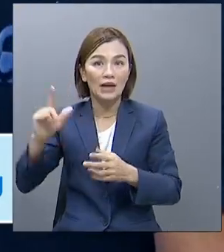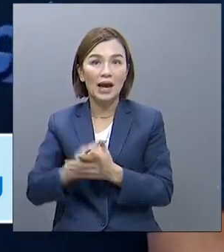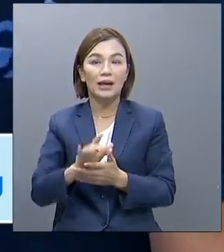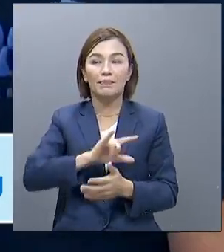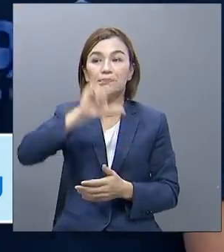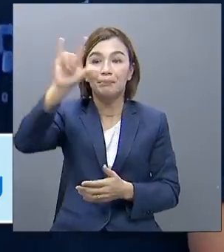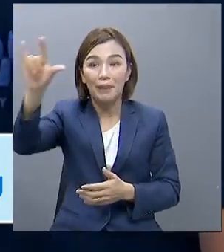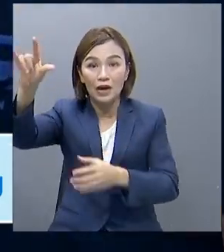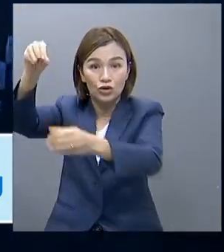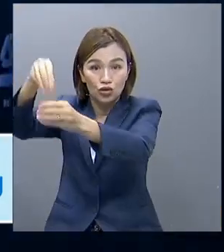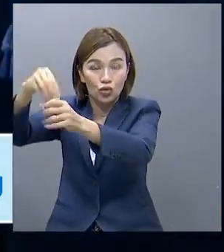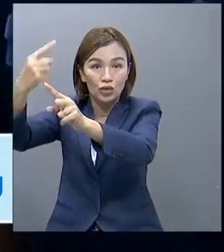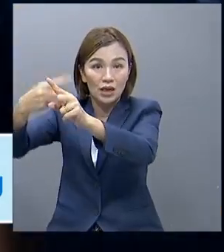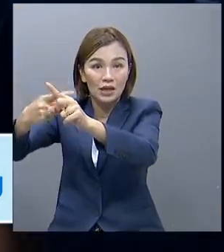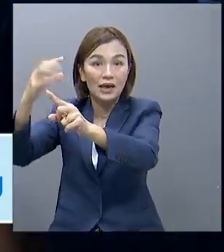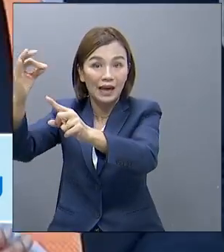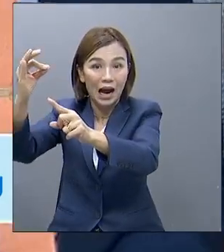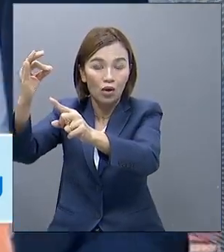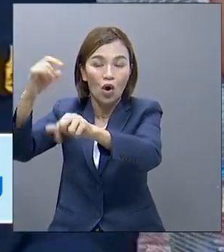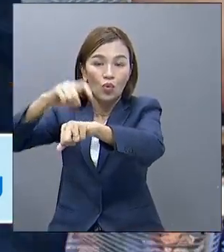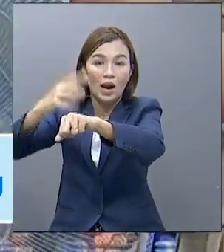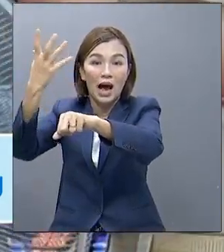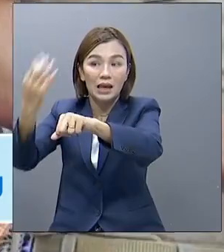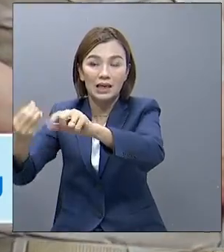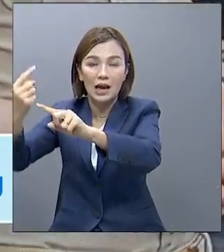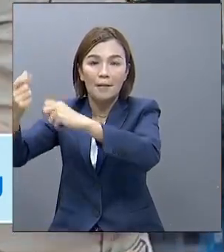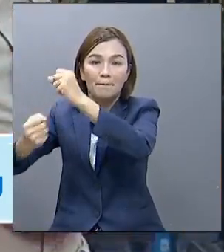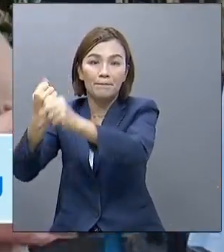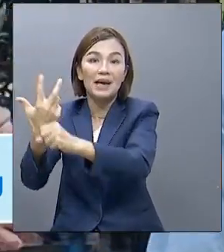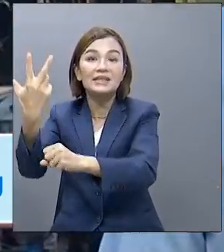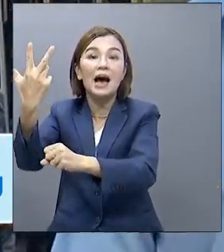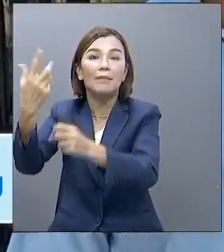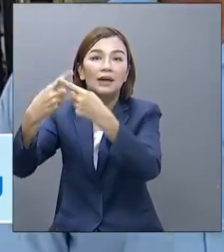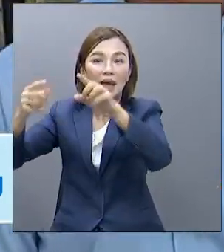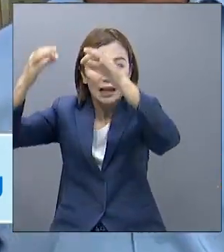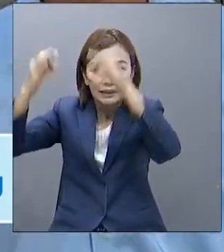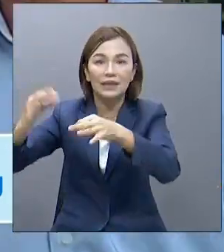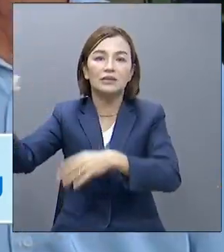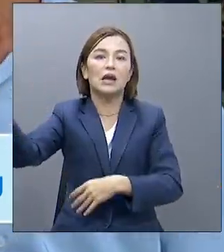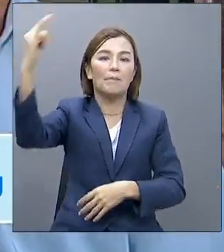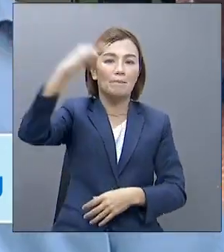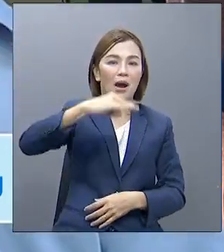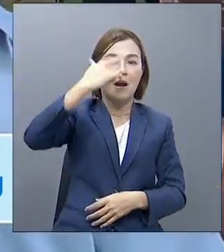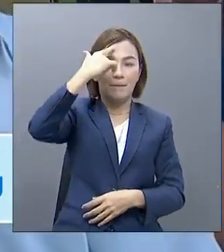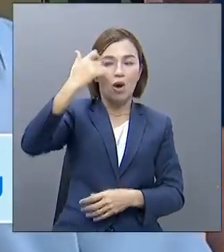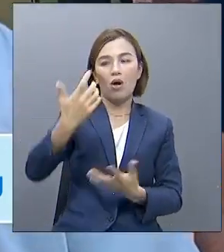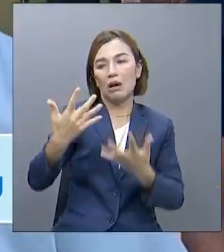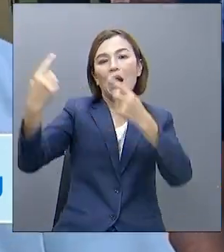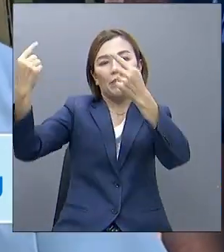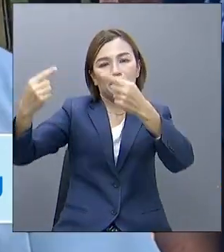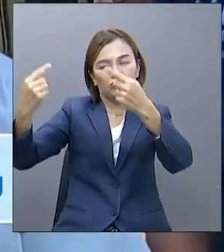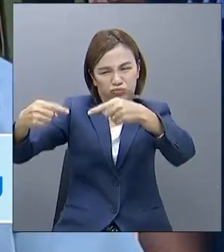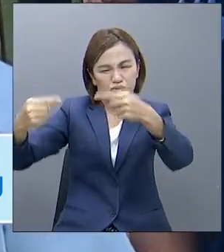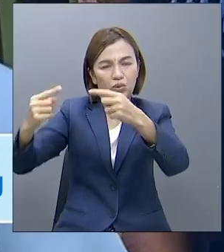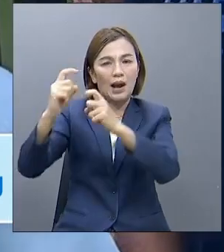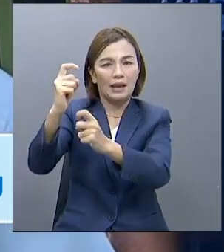ยกันเหลือสัญญาอีก3ปีแต่ว่าต้องตัดสินใจเดินทางกลับมาก่อนค่ะเพราะว่าอยู่ในพื้นที่เสี่ยงอยากจะกลับม